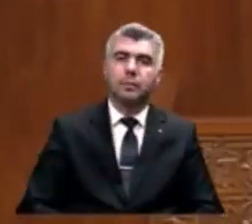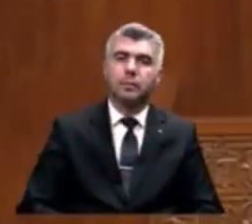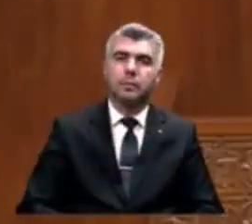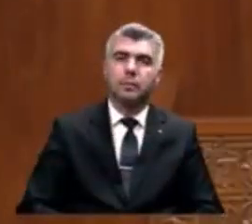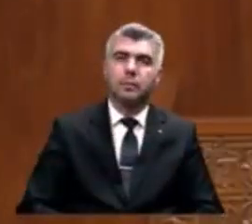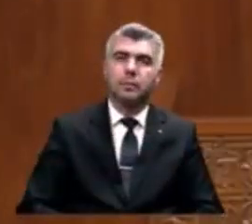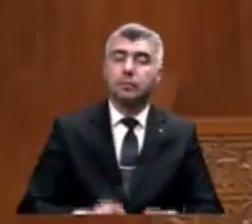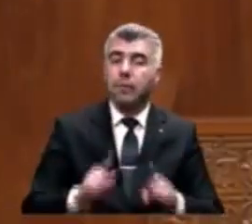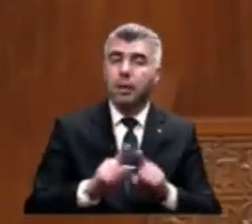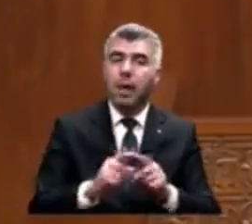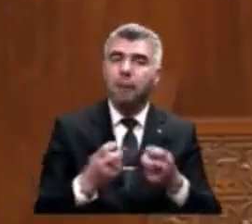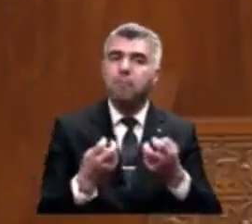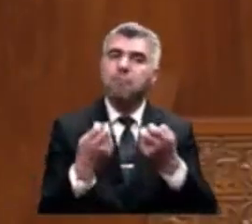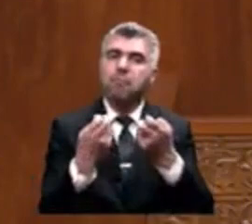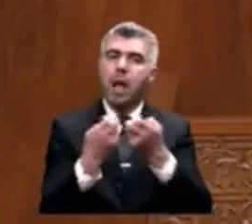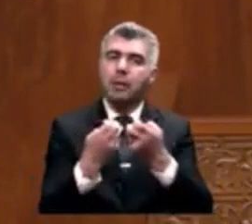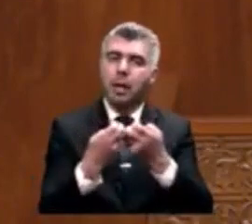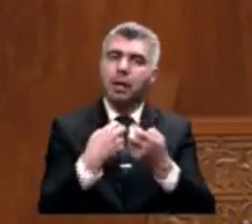نعطي بعض الامثله.